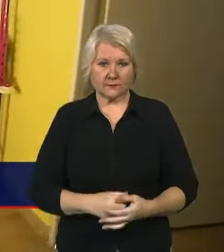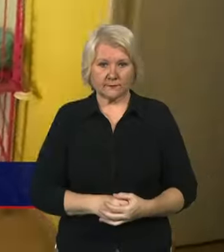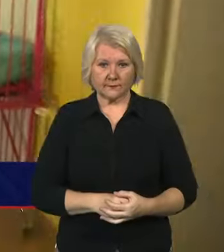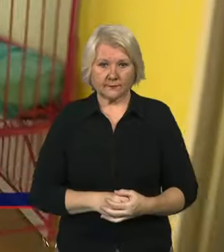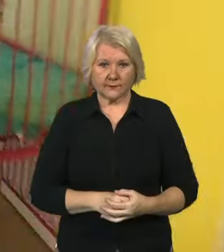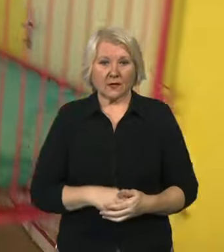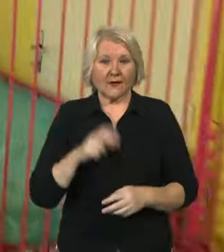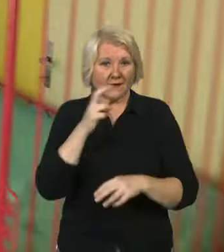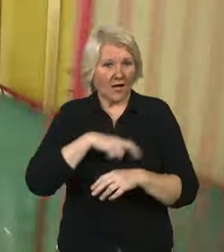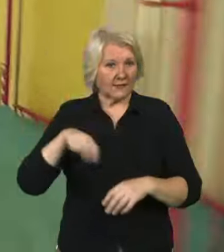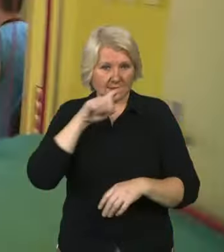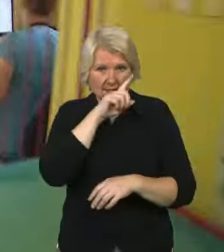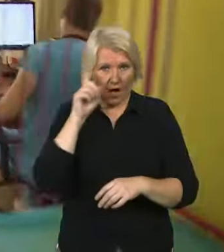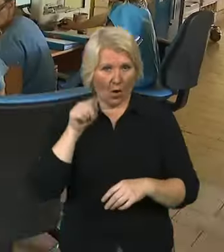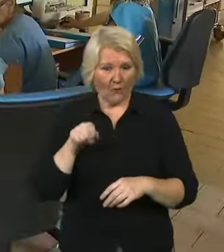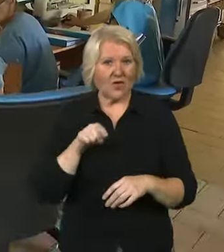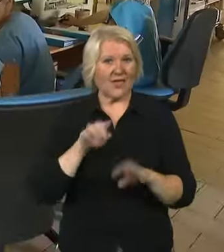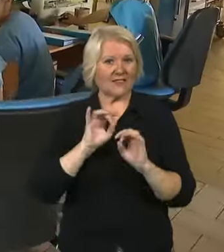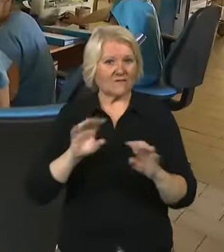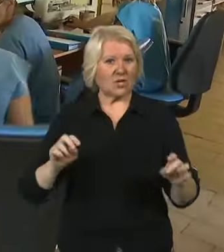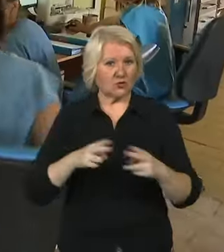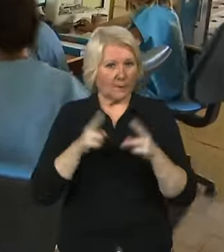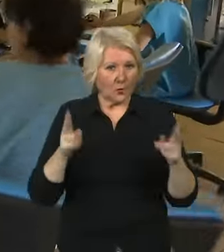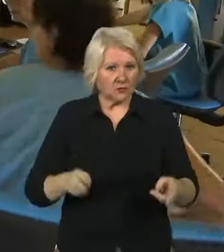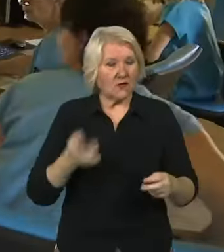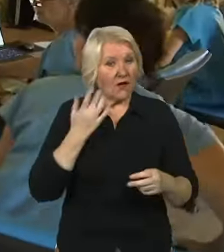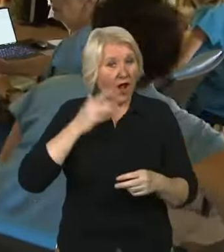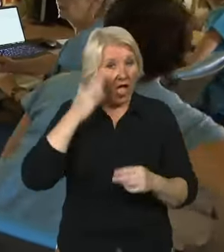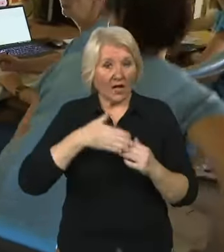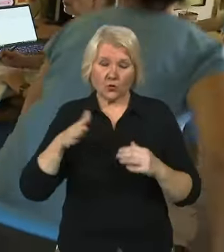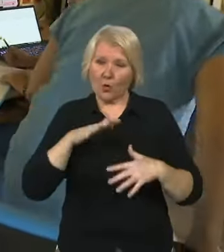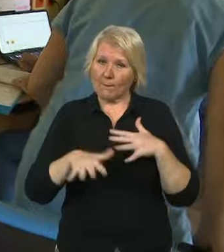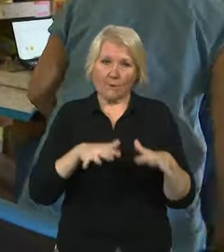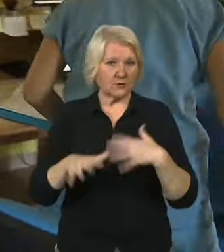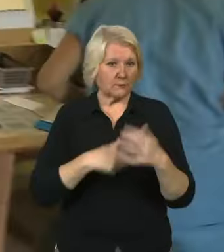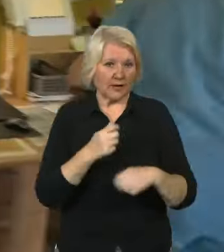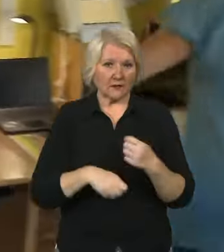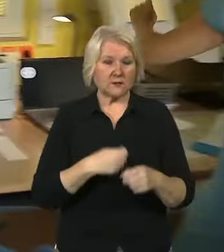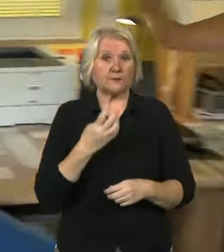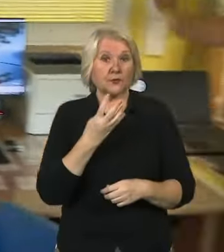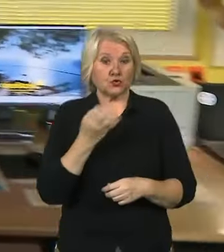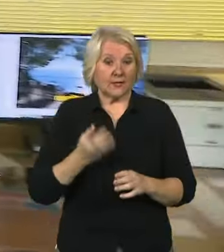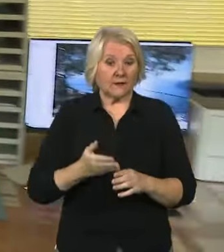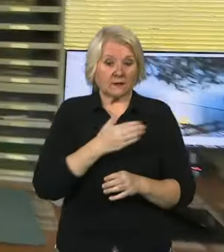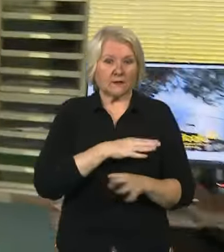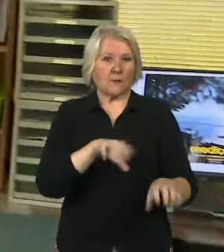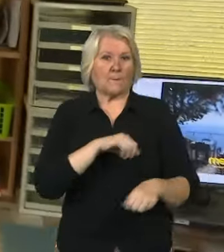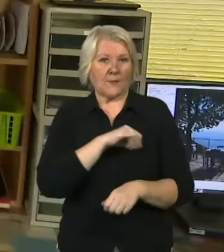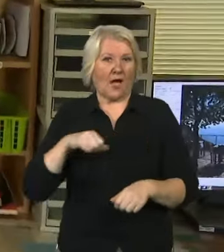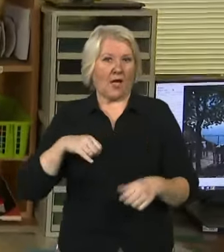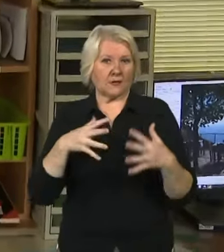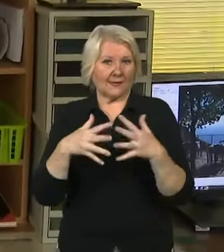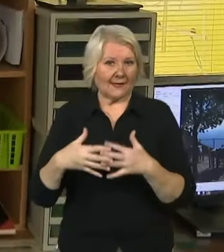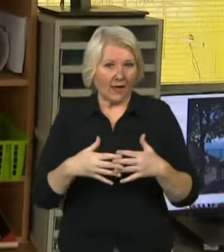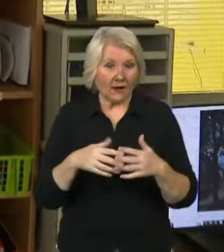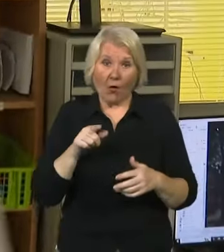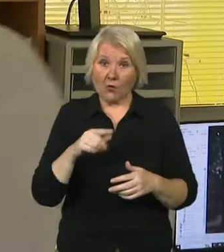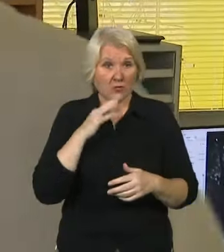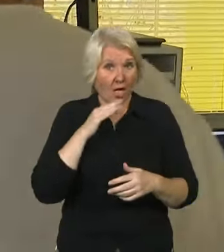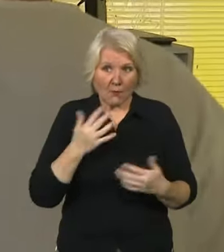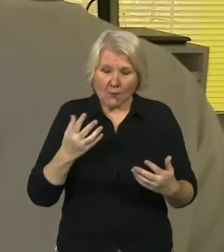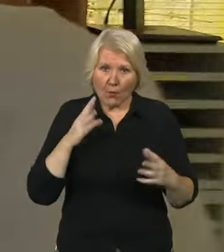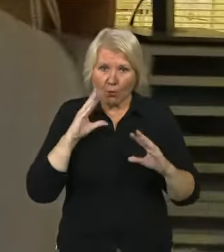Na Královéhradecké infekční klinice mají přes léto rušno. Před 4 dny přijali i Jiřího Réha. To už nemluvil,